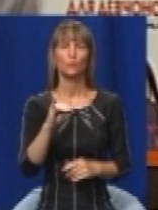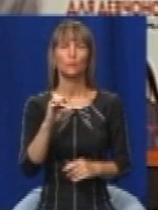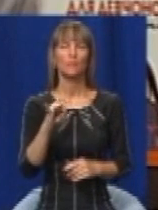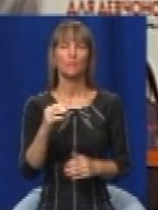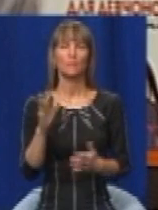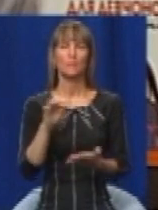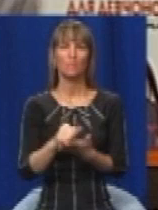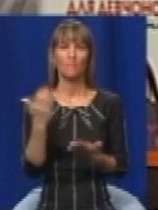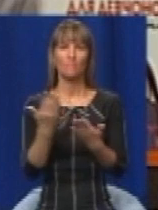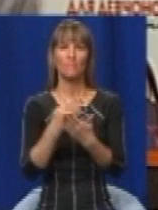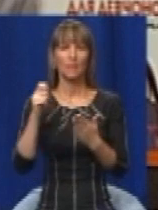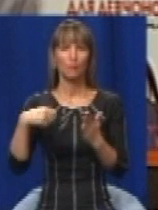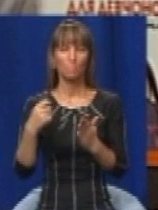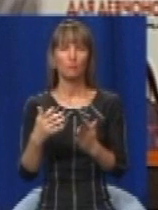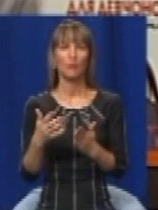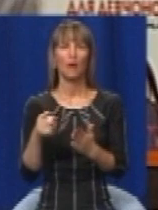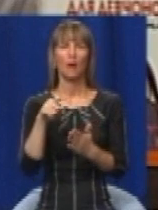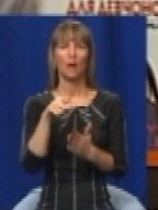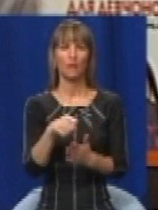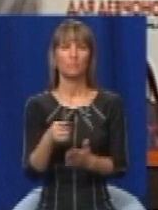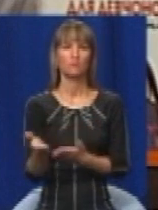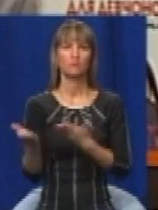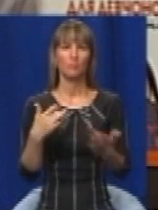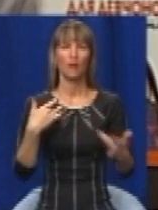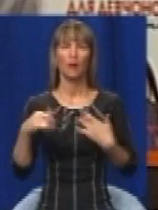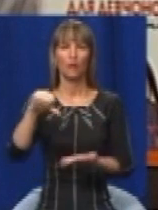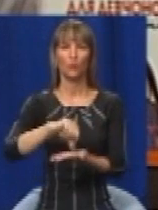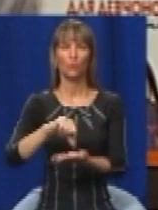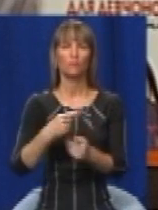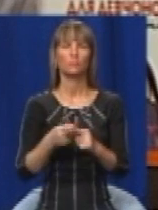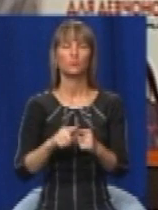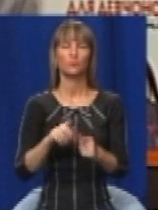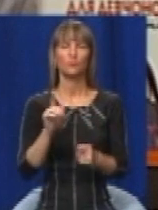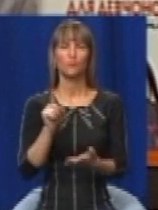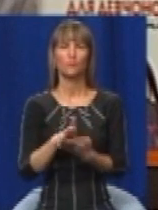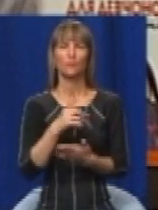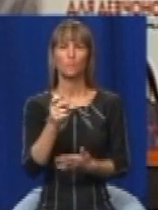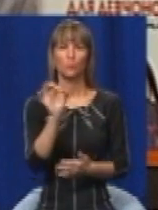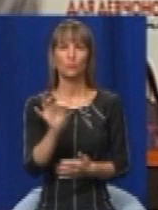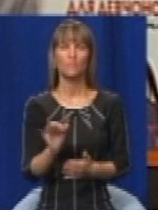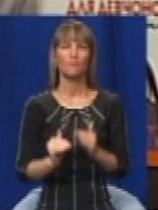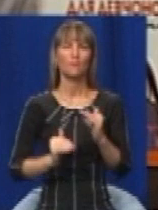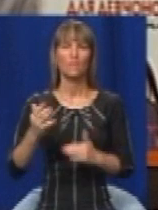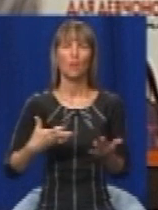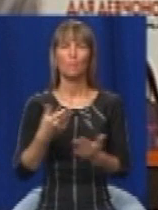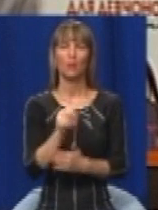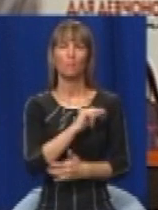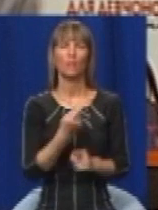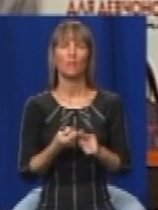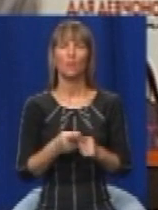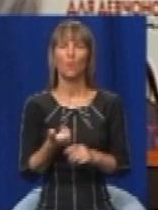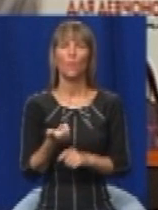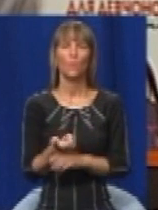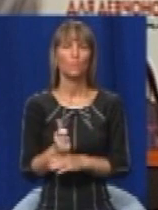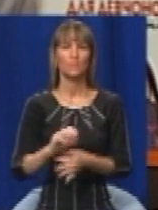актером. Ну, они нанимают актеров, ну как бы это должна быть 100% высокооплачиваемая работа, потому что это очень